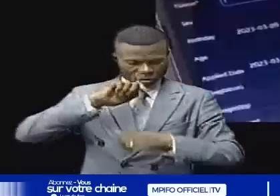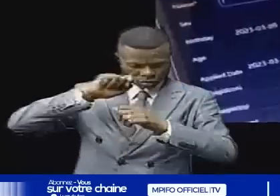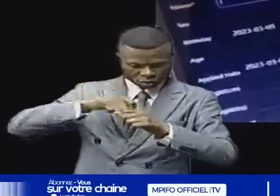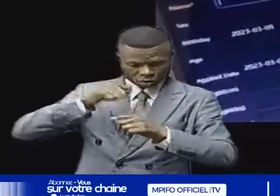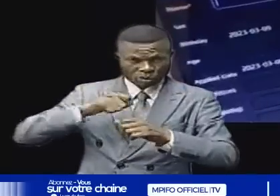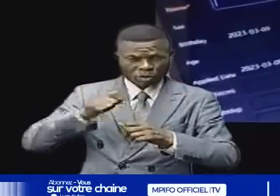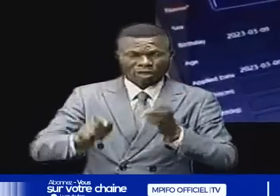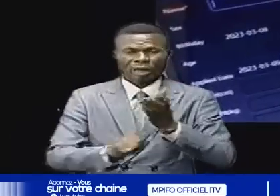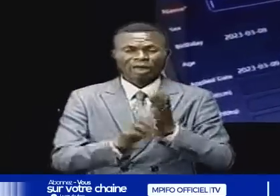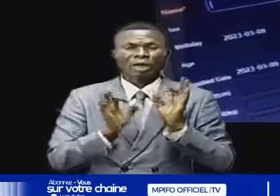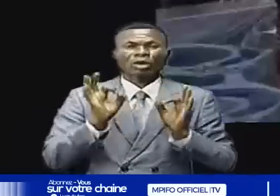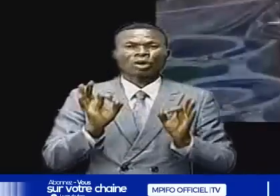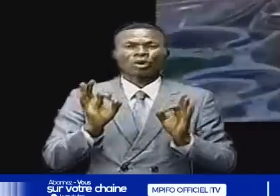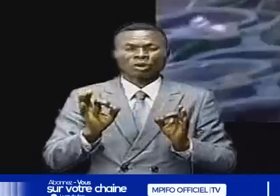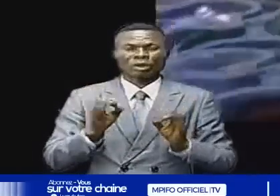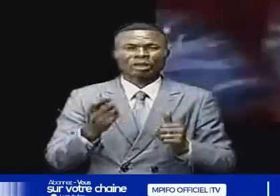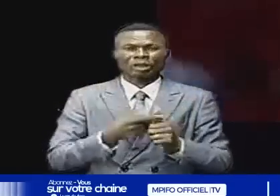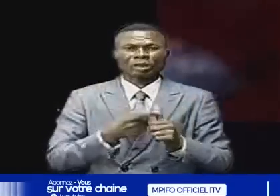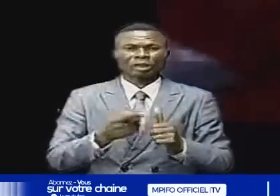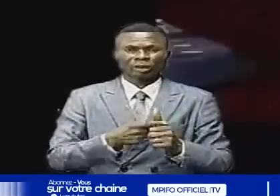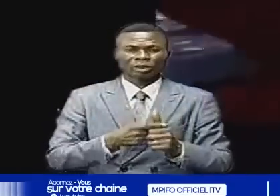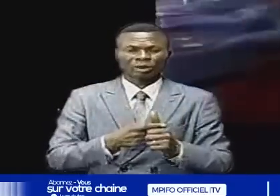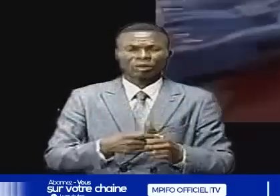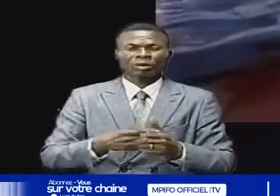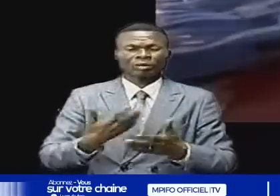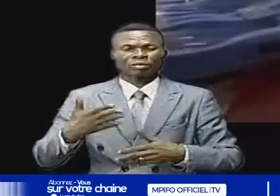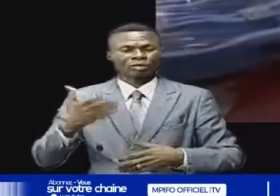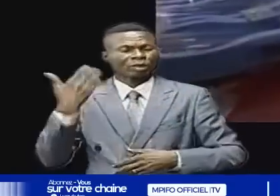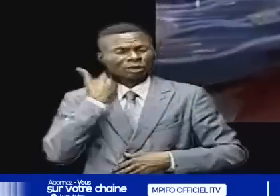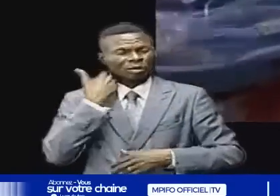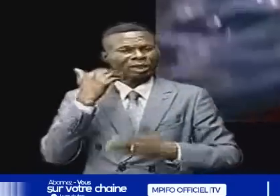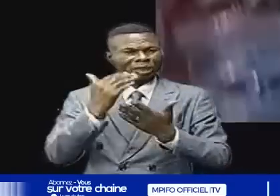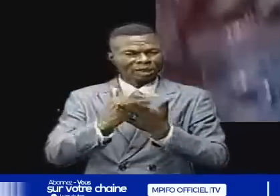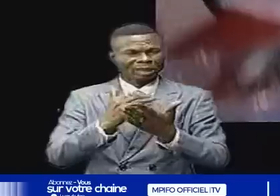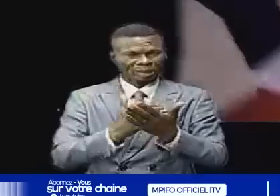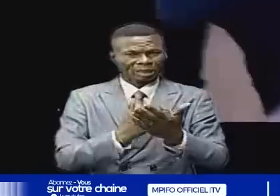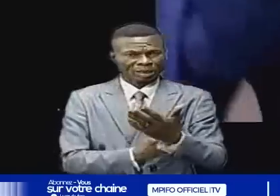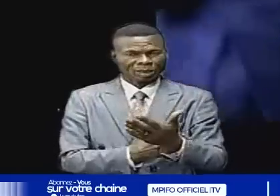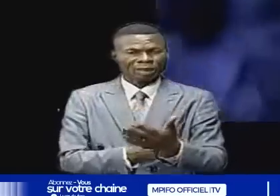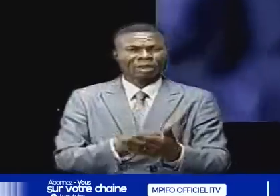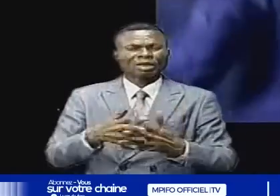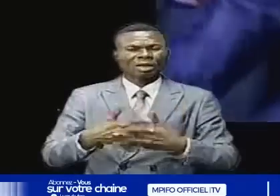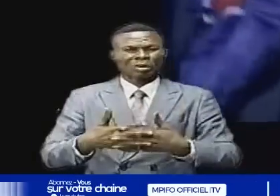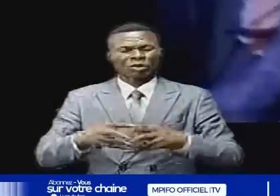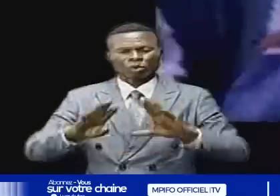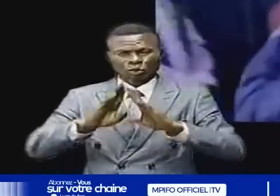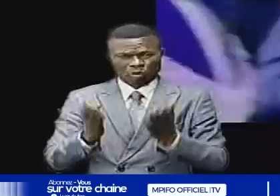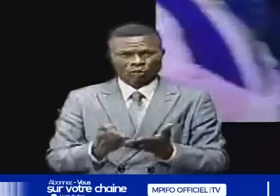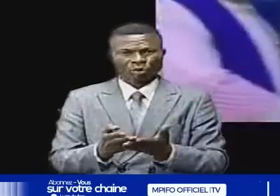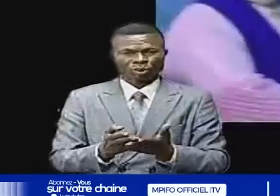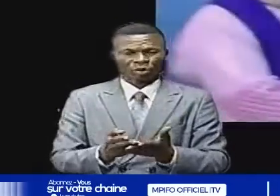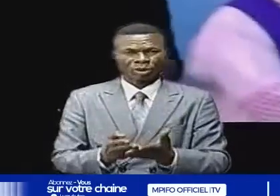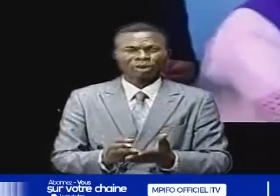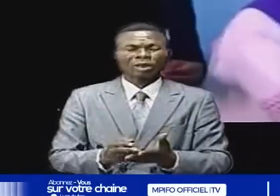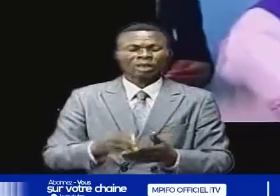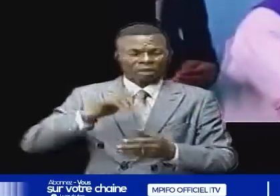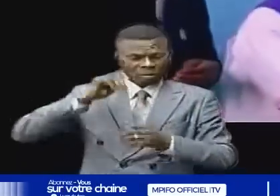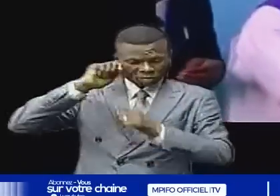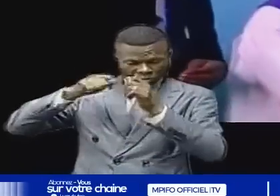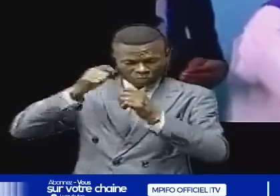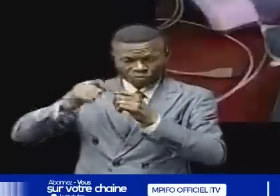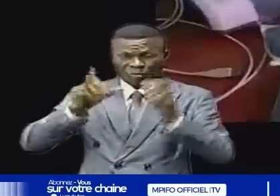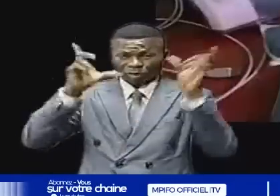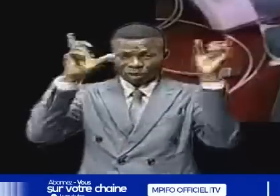nouvelle technologie, à savoir l'hématologie, la parasitologie et la bactériologie, ainsi que d'une imagerie